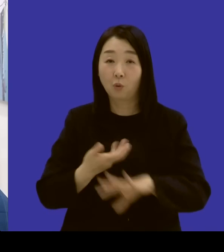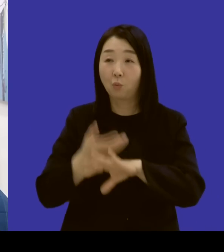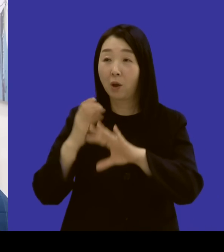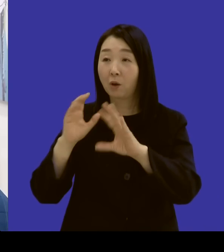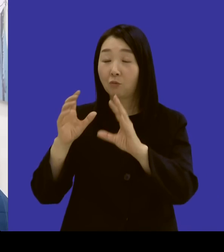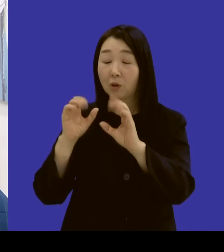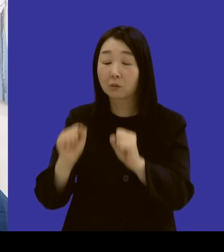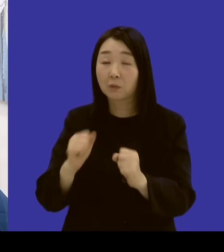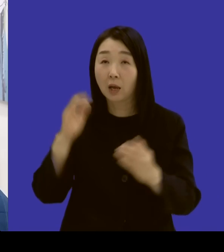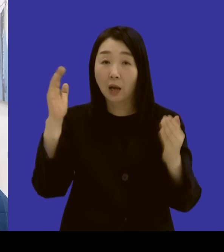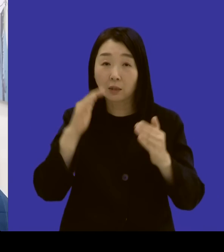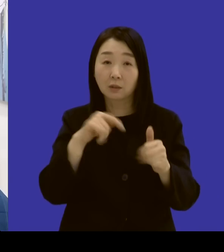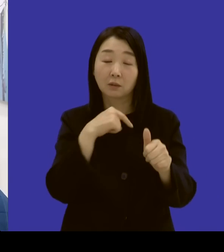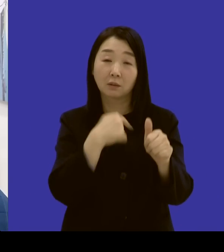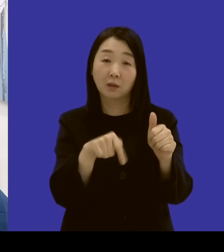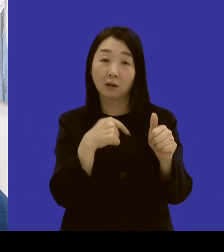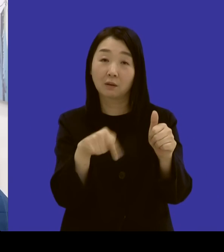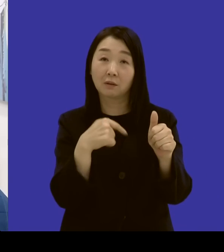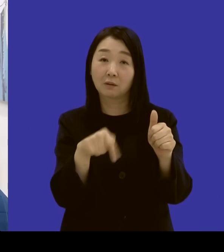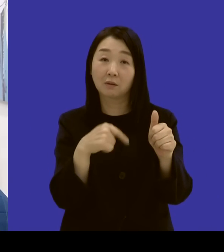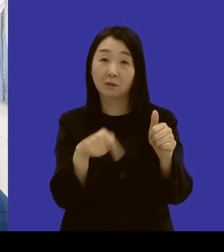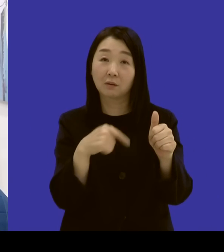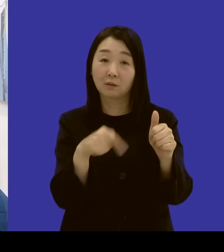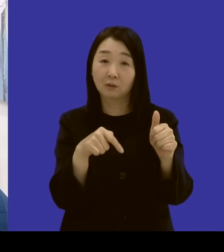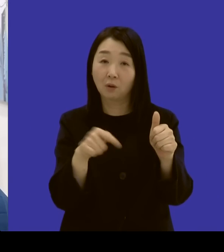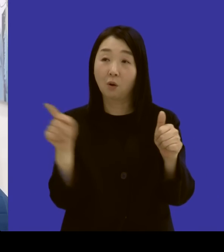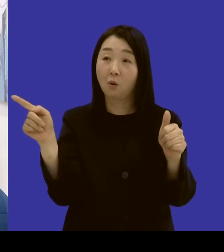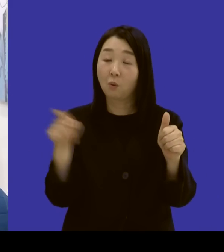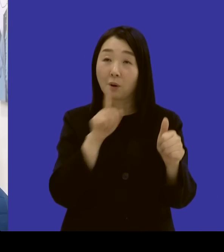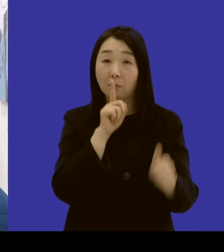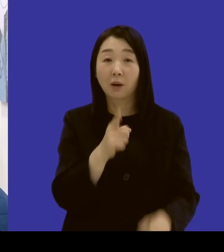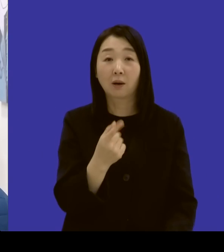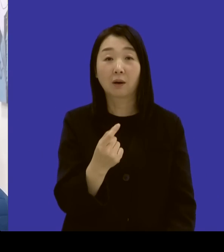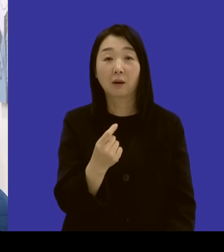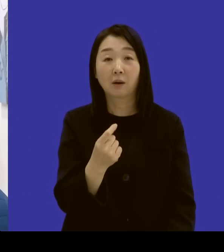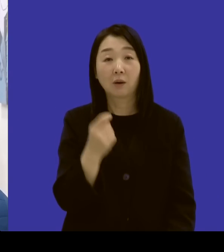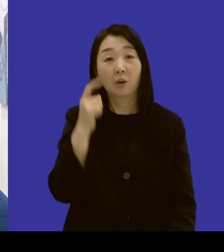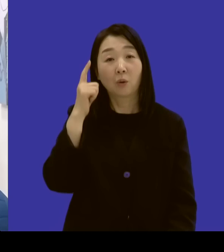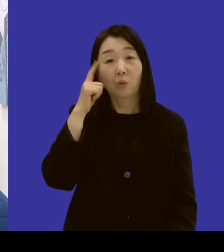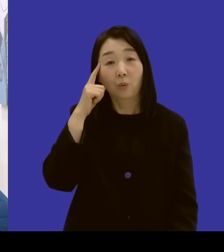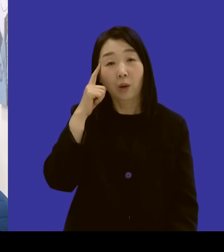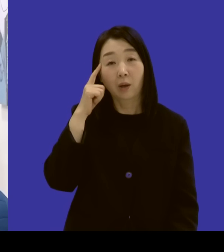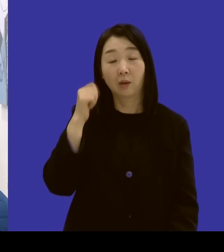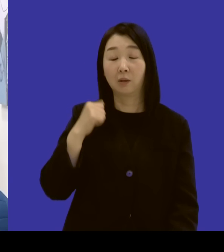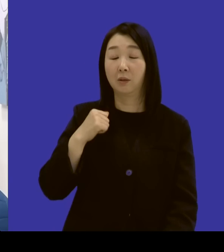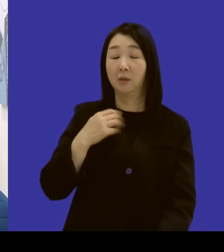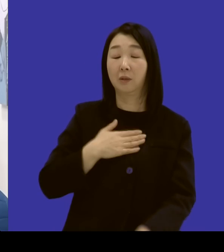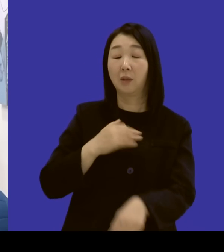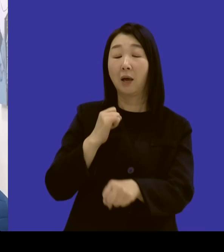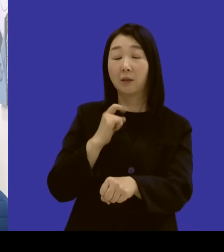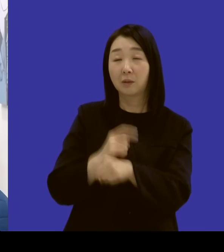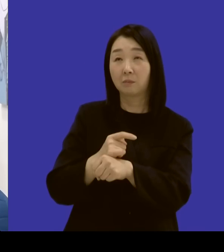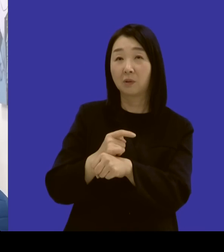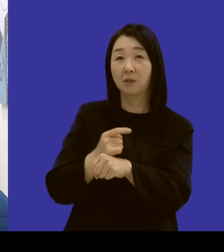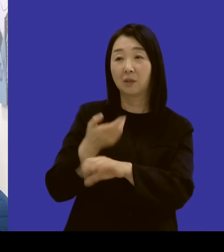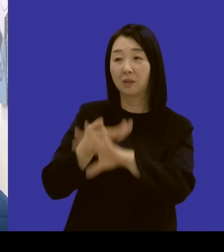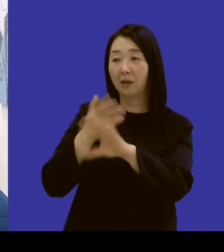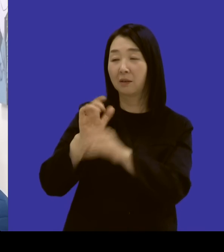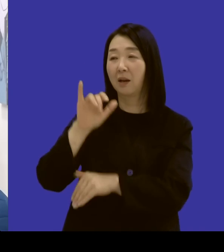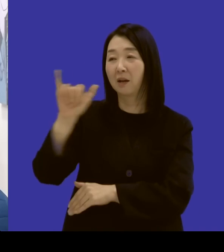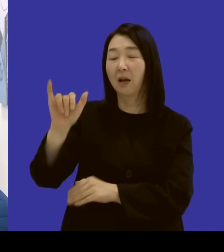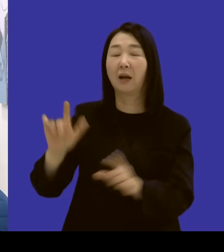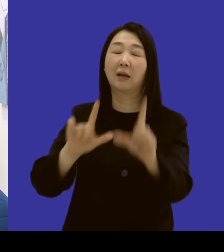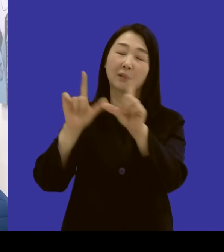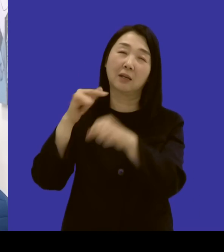그냥 학생들을 가르쳐 주러 오라고. 그런데 그거는 벌써 제가 이제 외국에 나간 지 6, 7년이 지나고